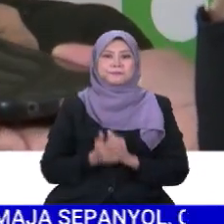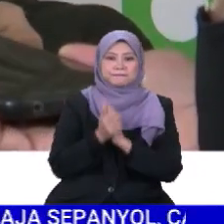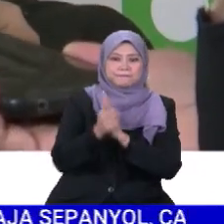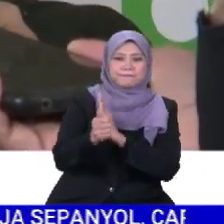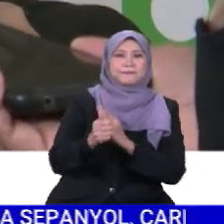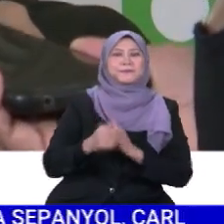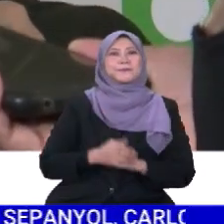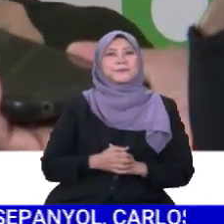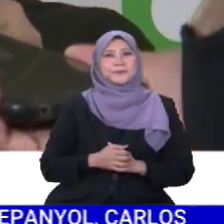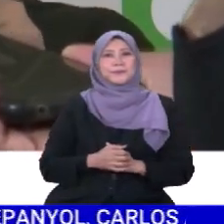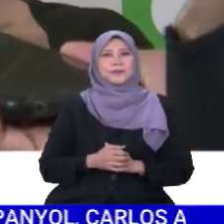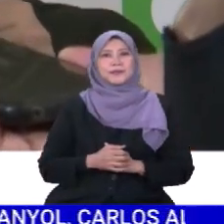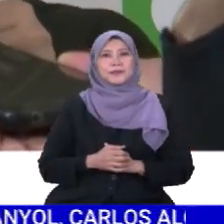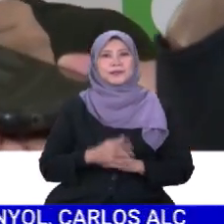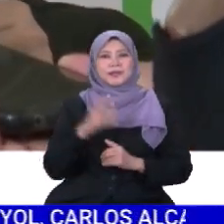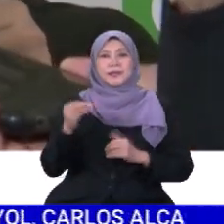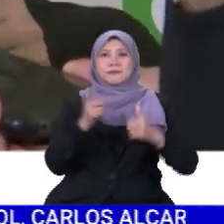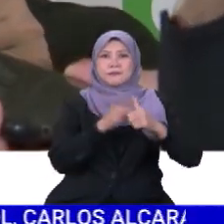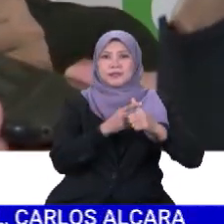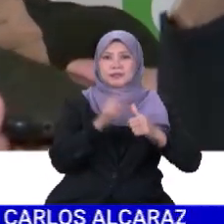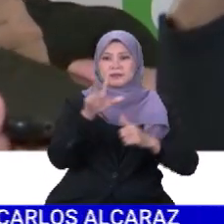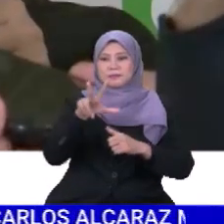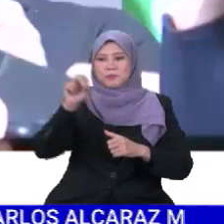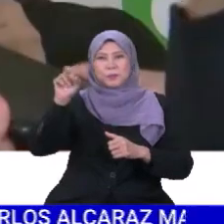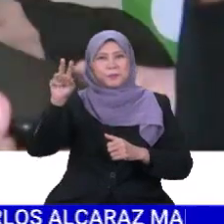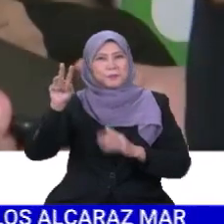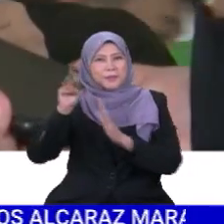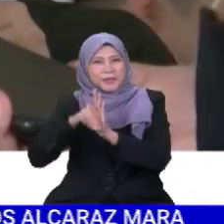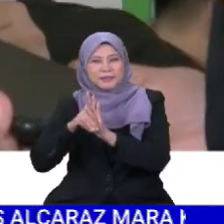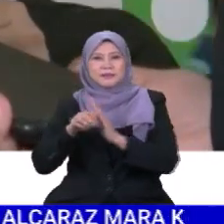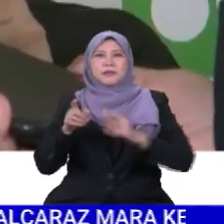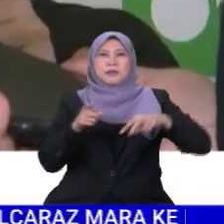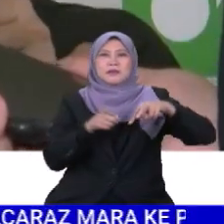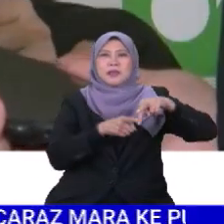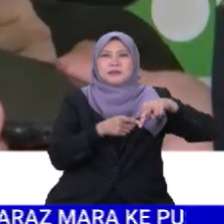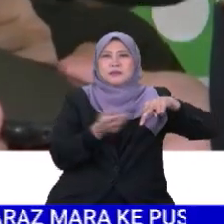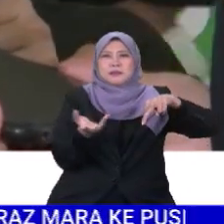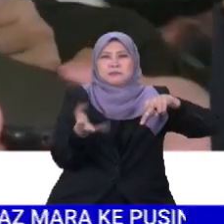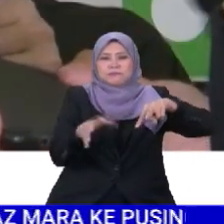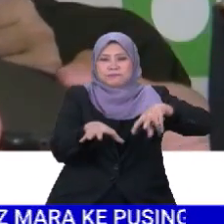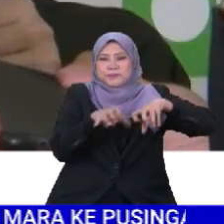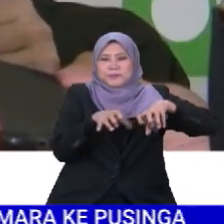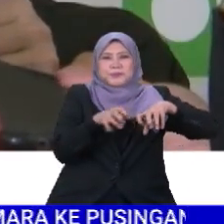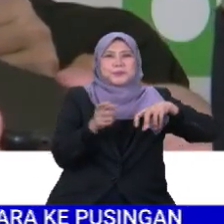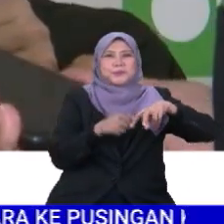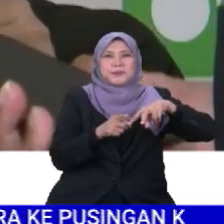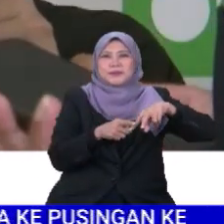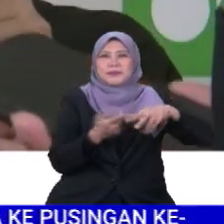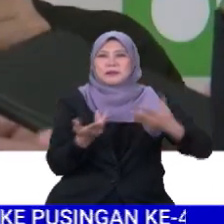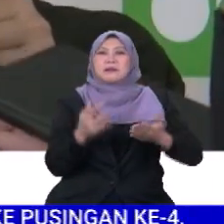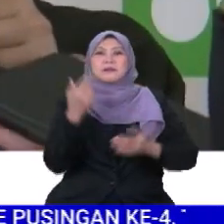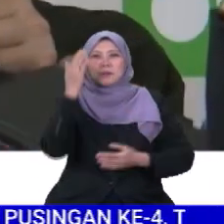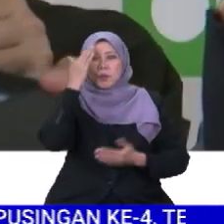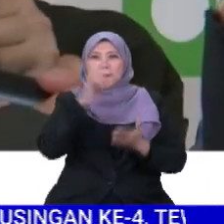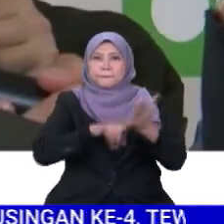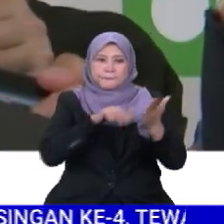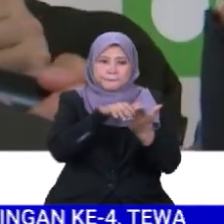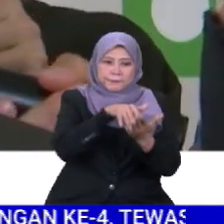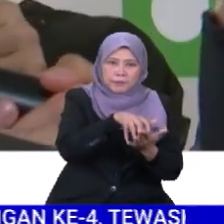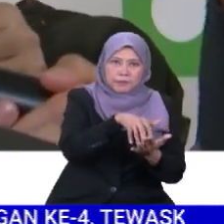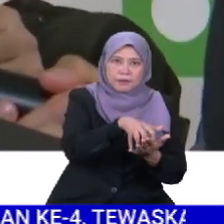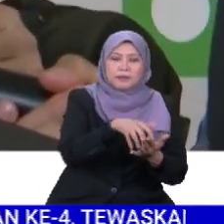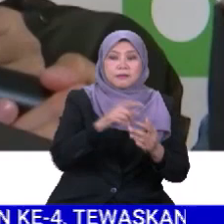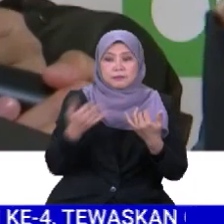Main first game saja sampai 1.5 hour dia sudah cram kaki dia. Saya tahu apa yang dia kurangan, apa yang dia